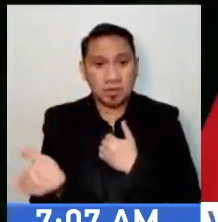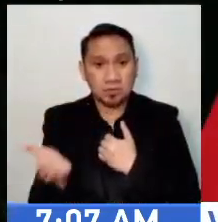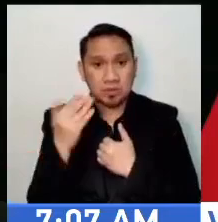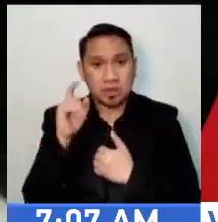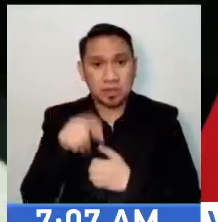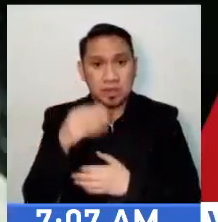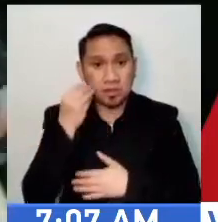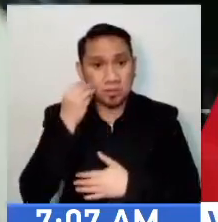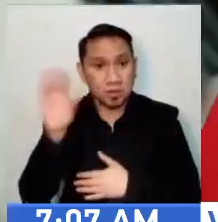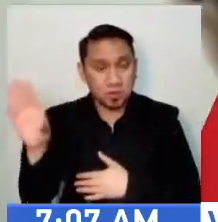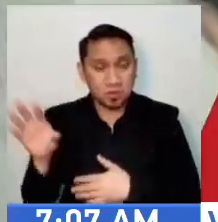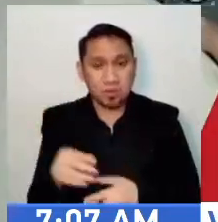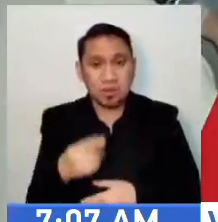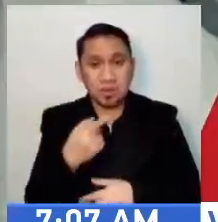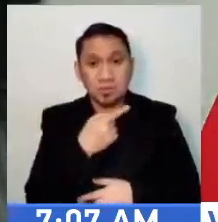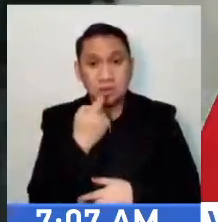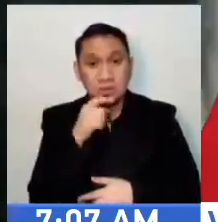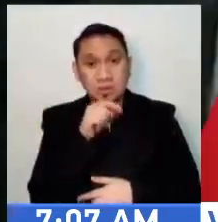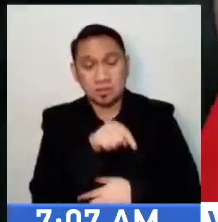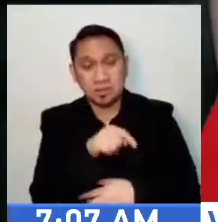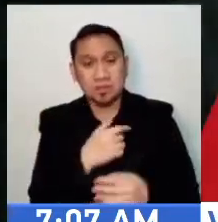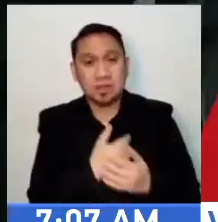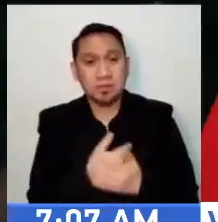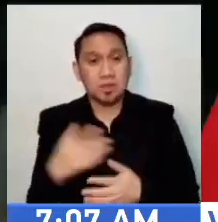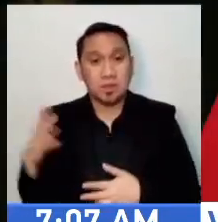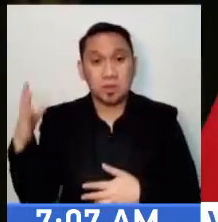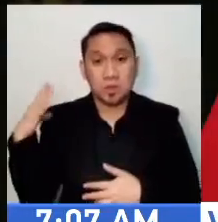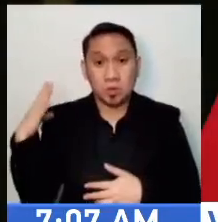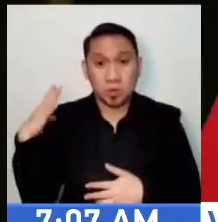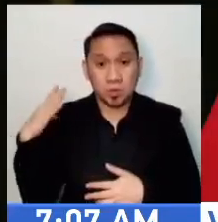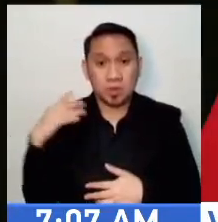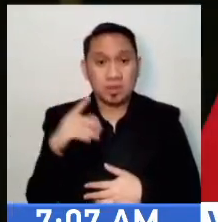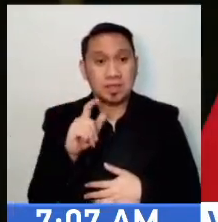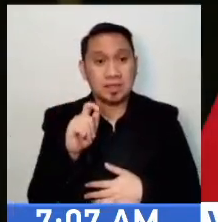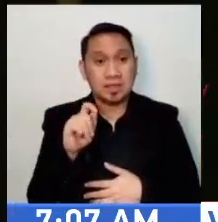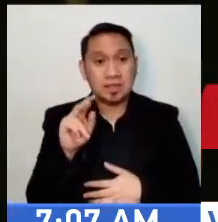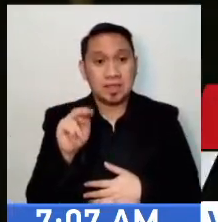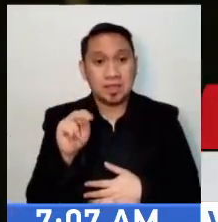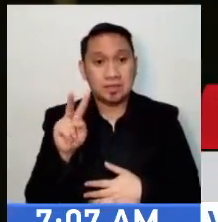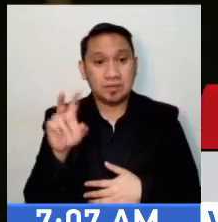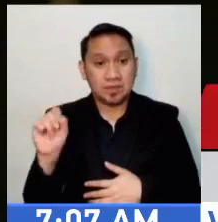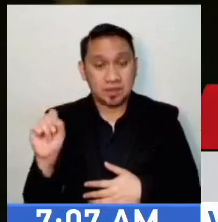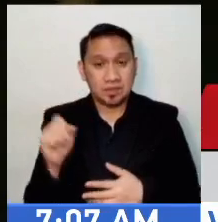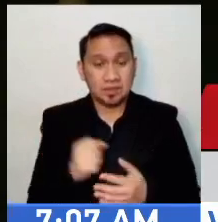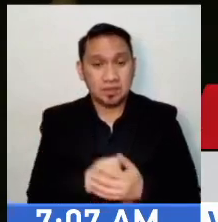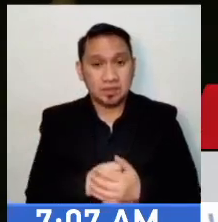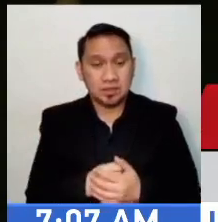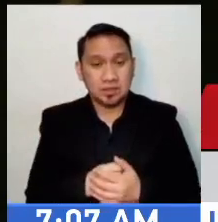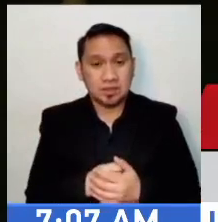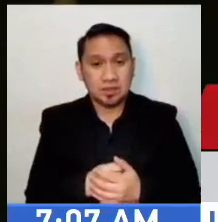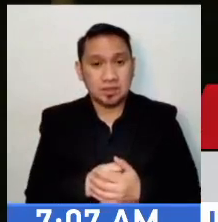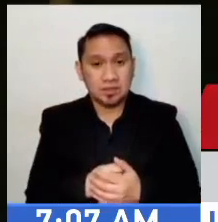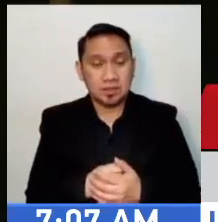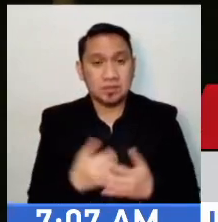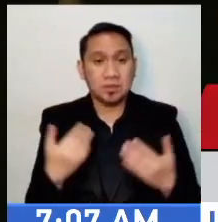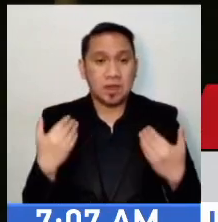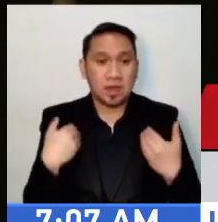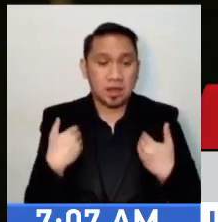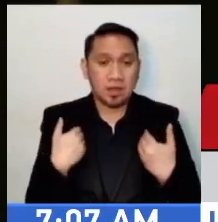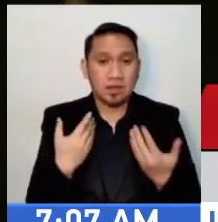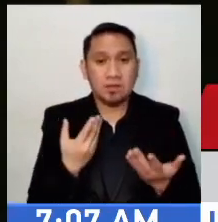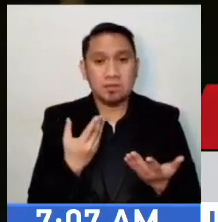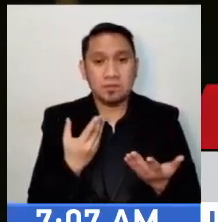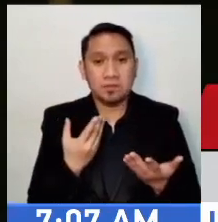nga't inabutan namin siyang nag-aabang ng binok niyang TNVS. Safe siya sa commuters kasi meron tayong records if merong safe yung